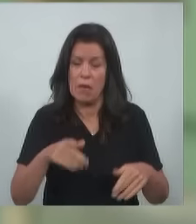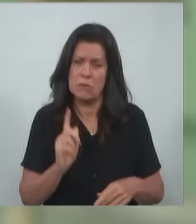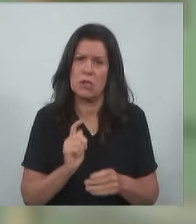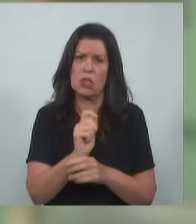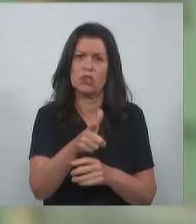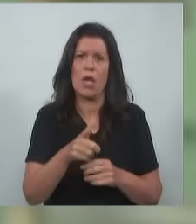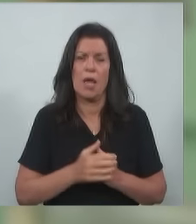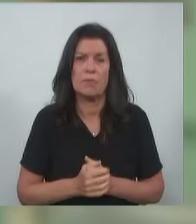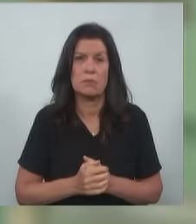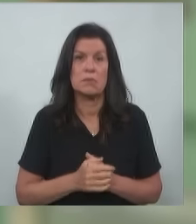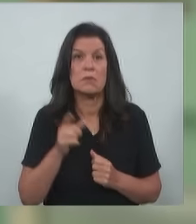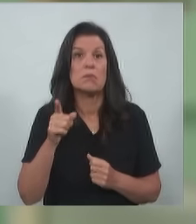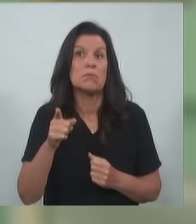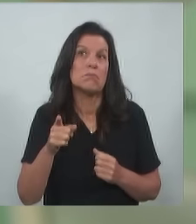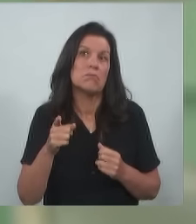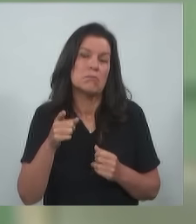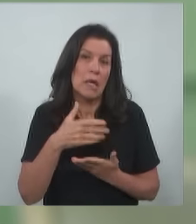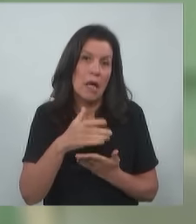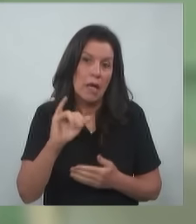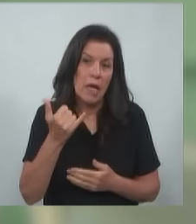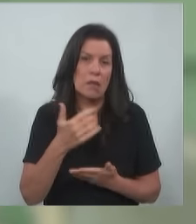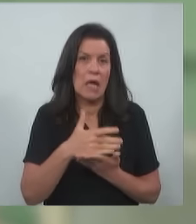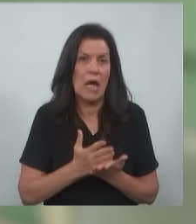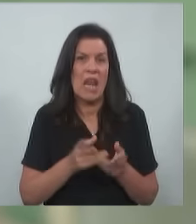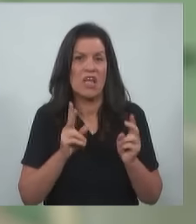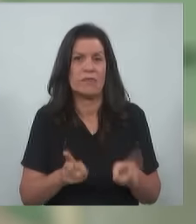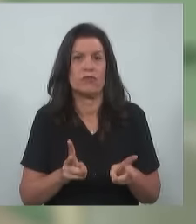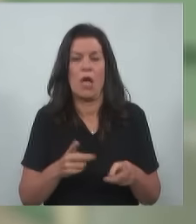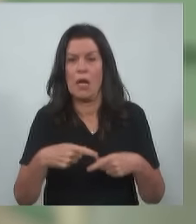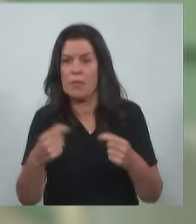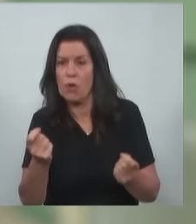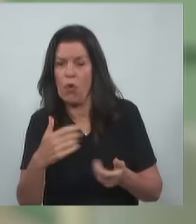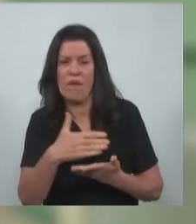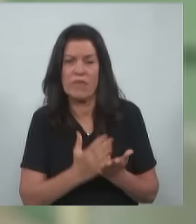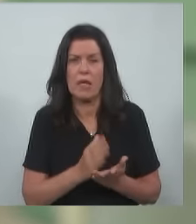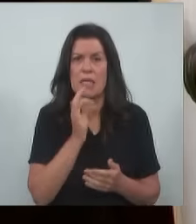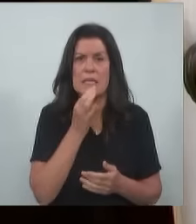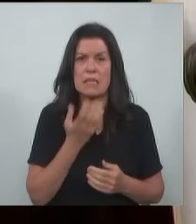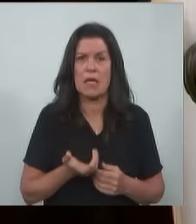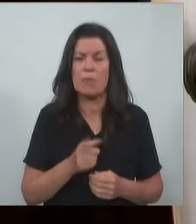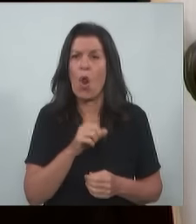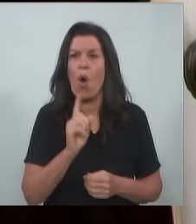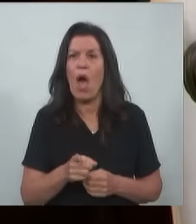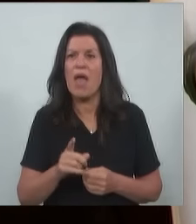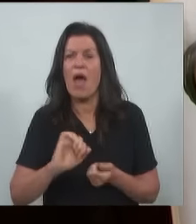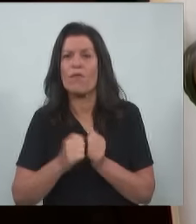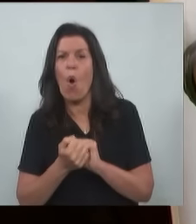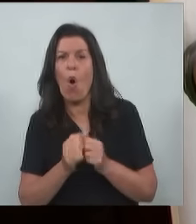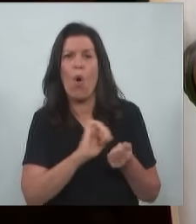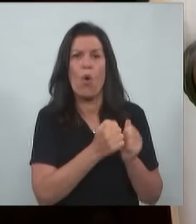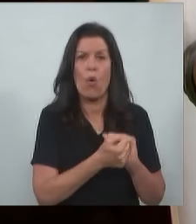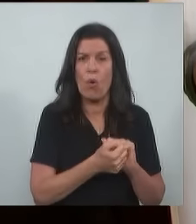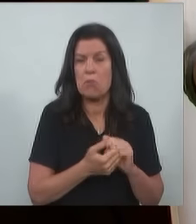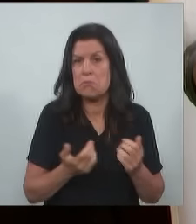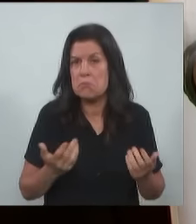למכור, וחלק מהמגרשים גם לעשות הגרלה לצעירים. כלומר, זה לא אפס או אחת, אתה אומר. נכון, אנחנו לא בנים של ולא